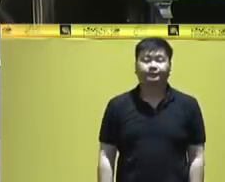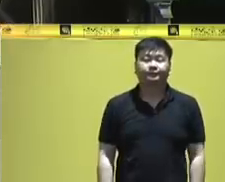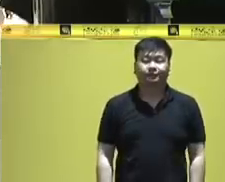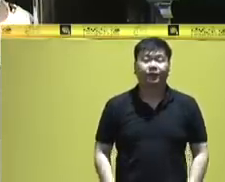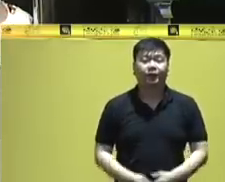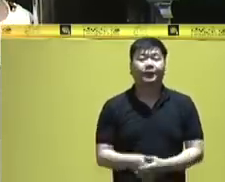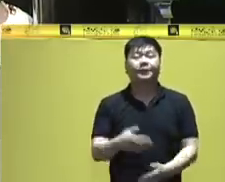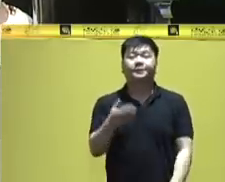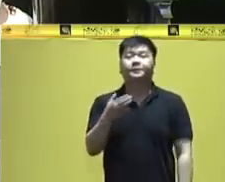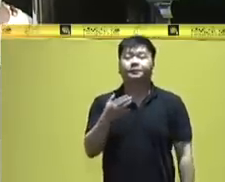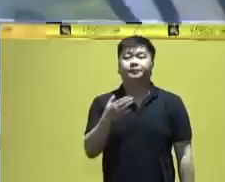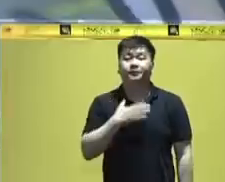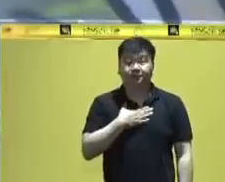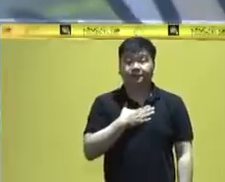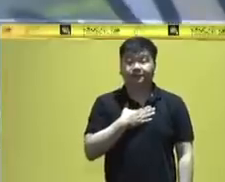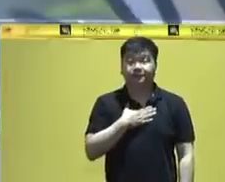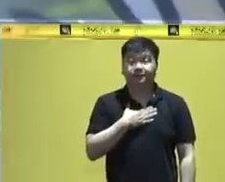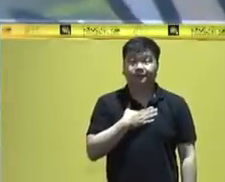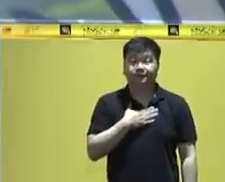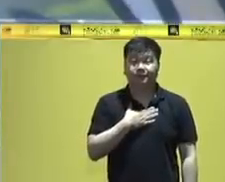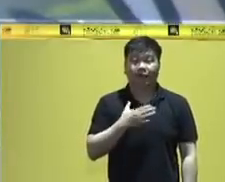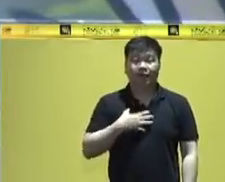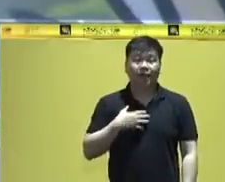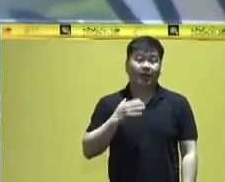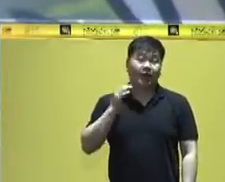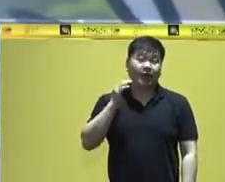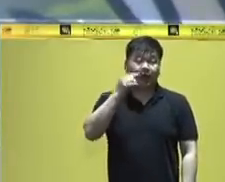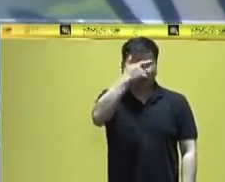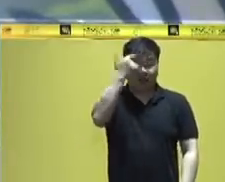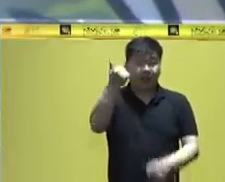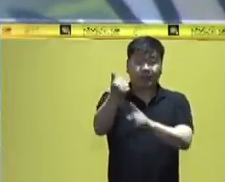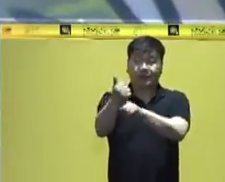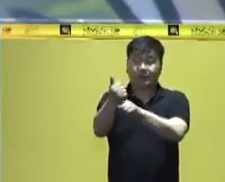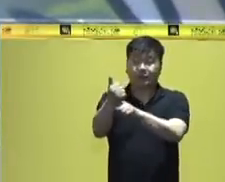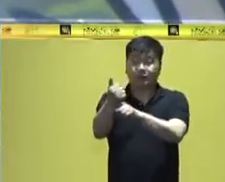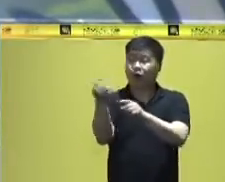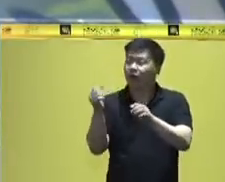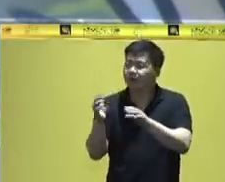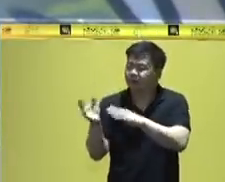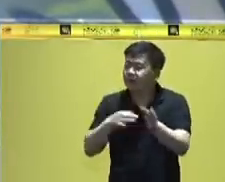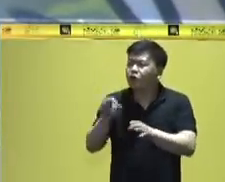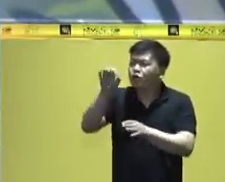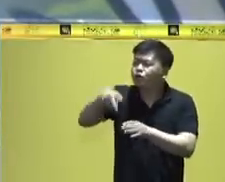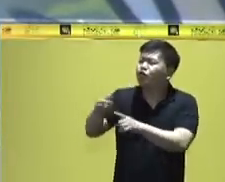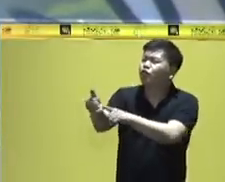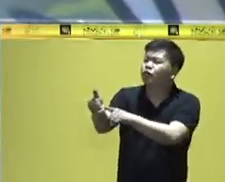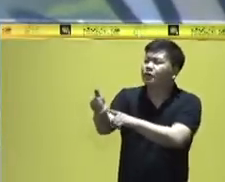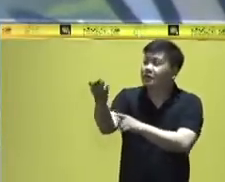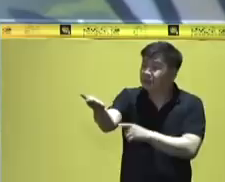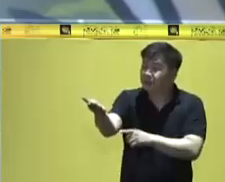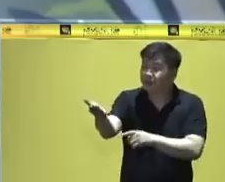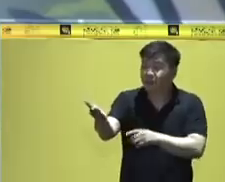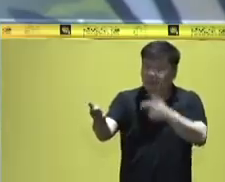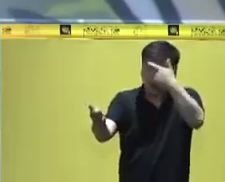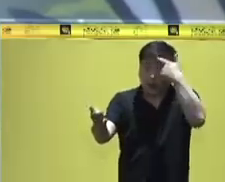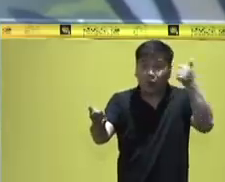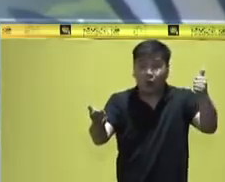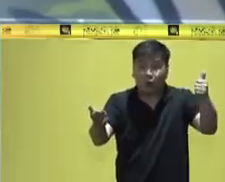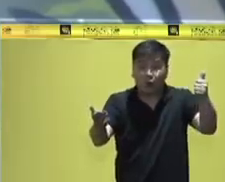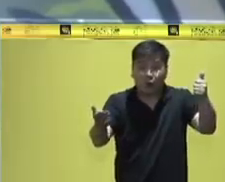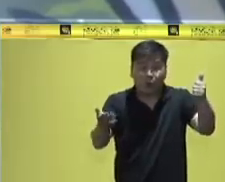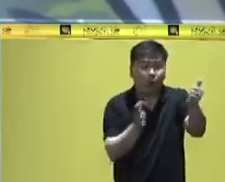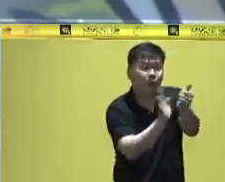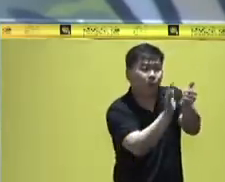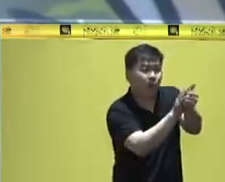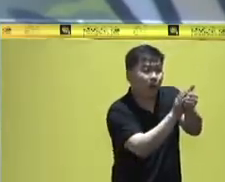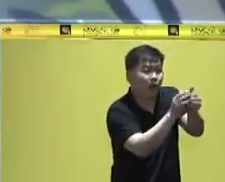예, 저는 그 제가 대통령 사실은 이제 유시민 이사장은 대통령 노무현 대통령을 만든